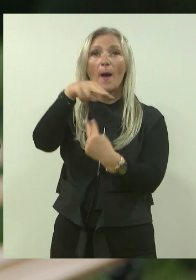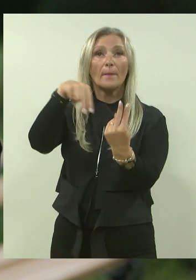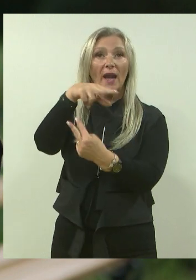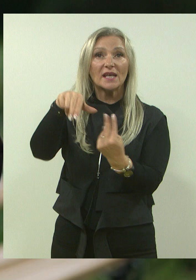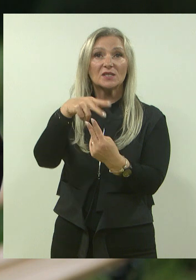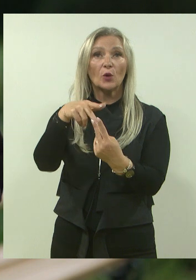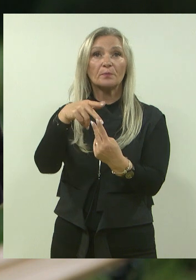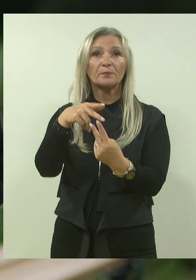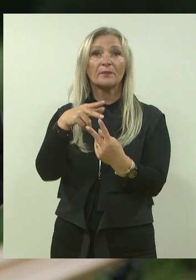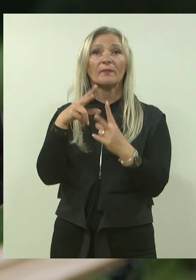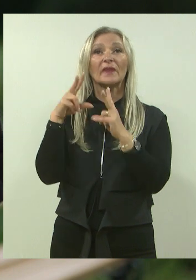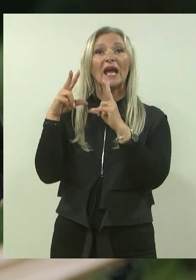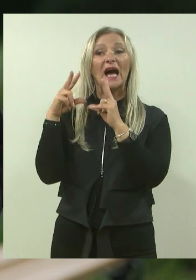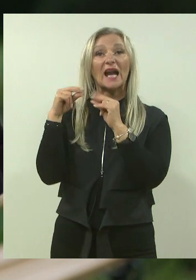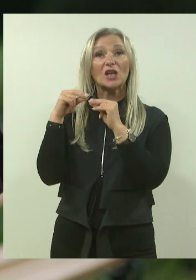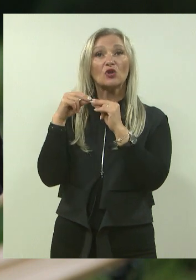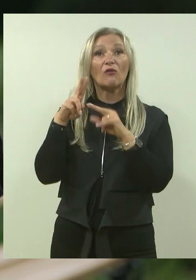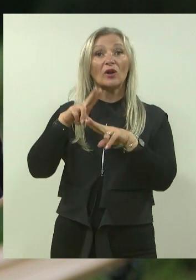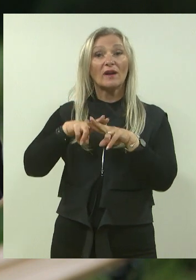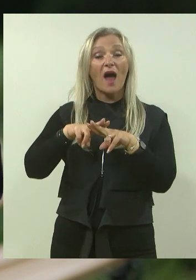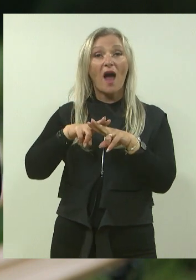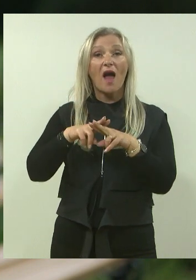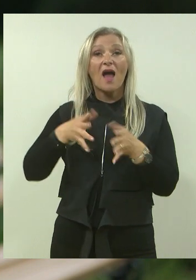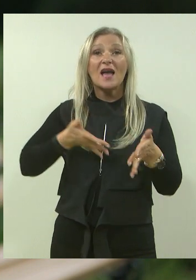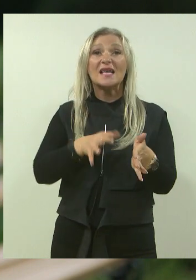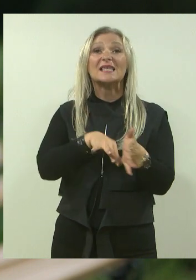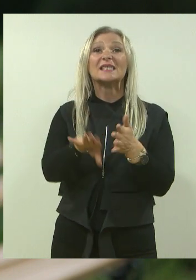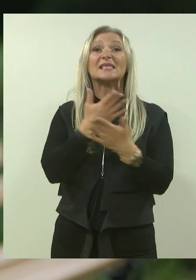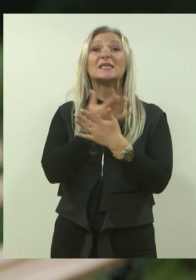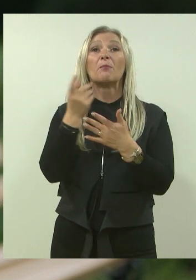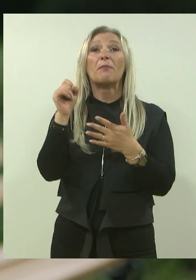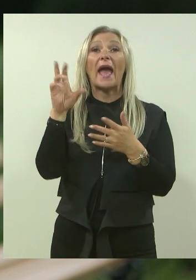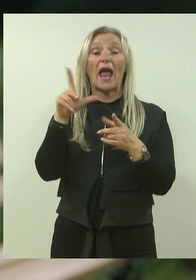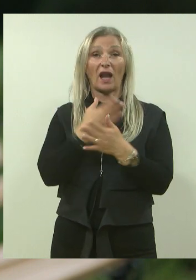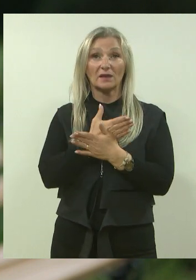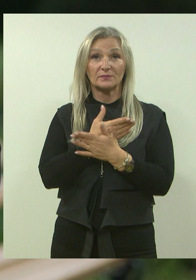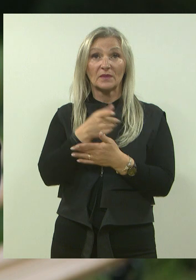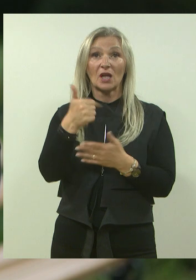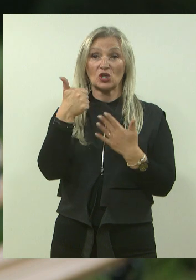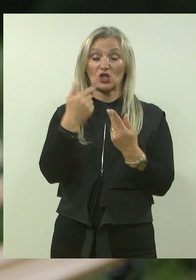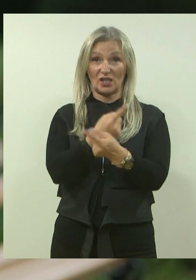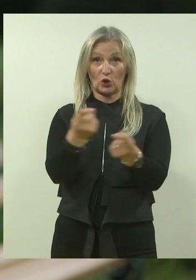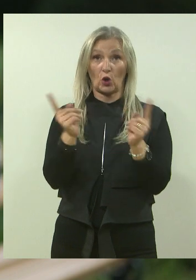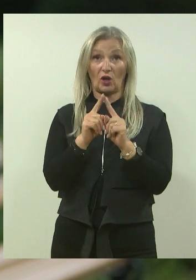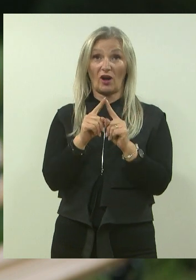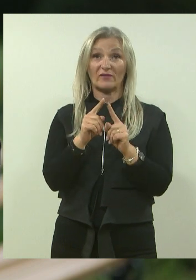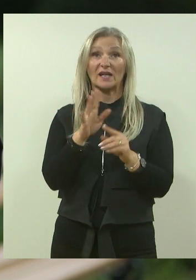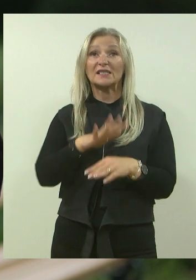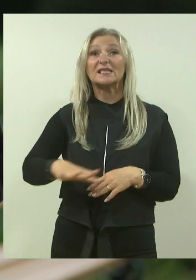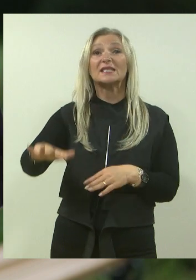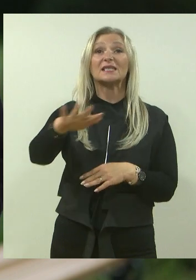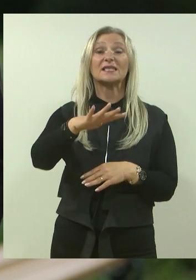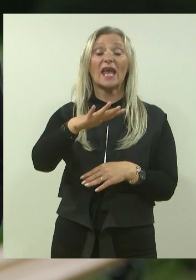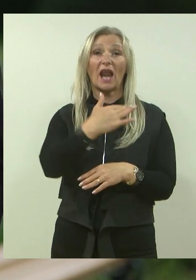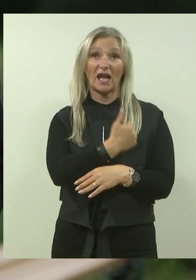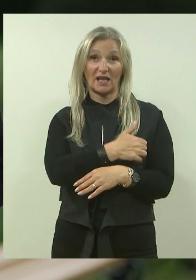nazivom Špelancija na Zbelskom dolu, a okupljeni su mogli uživati i u 6 koreografija iz područja cijele Hrvatske koje je